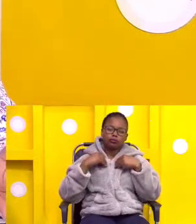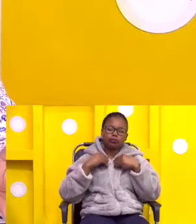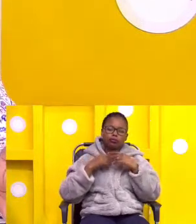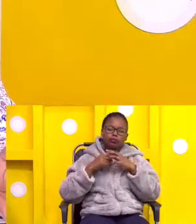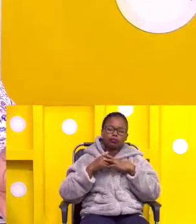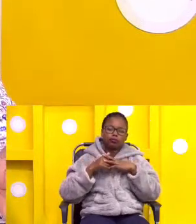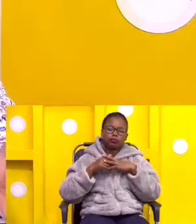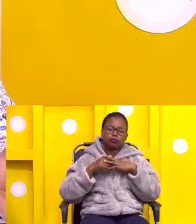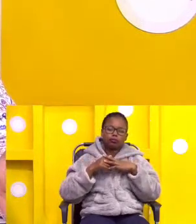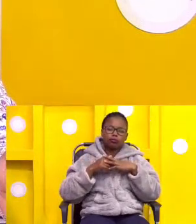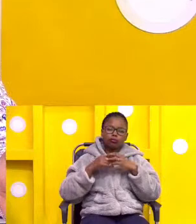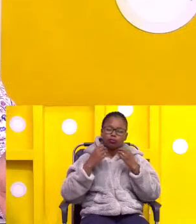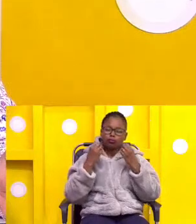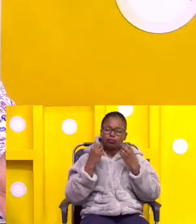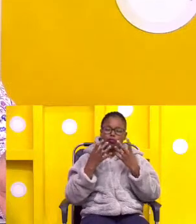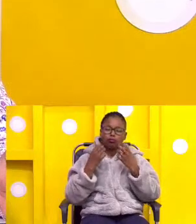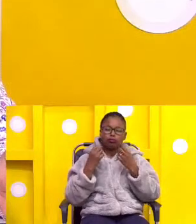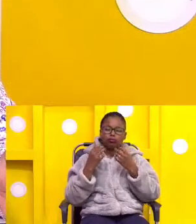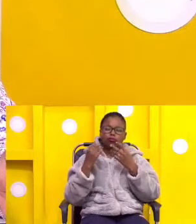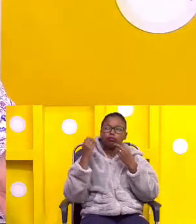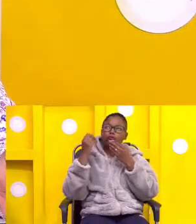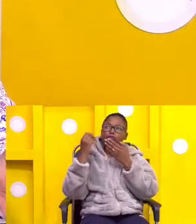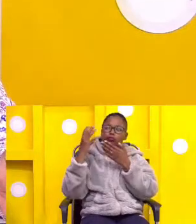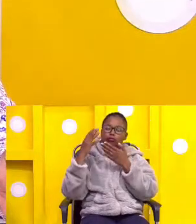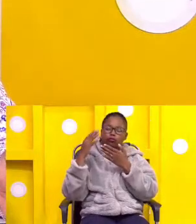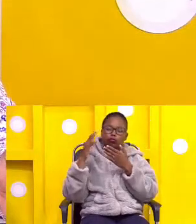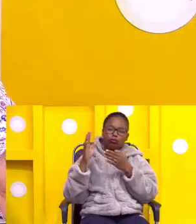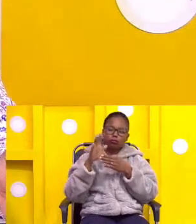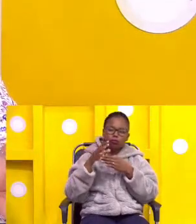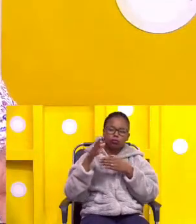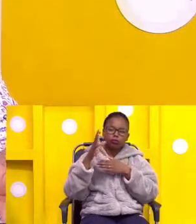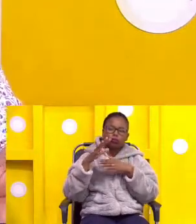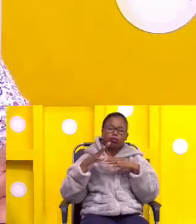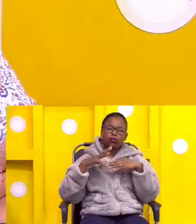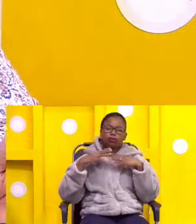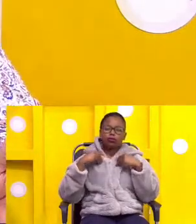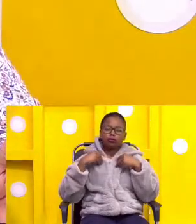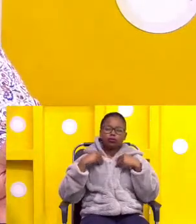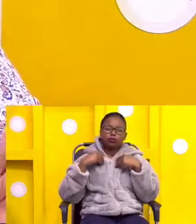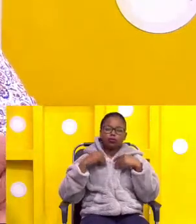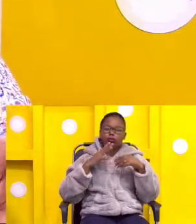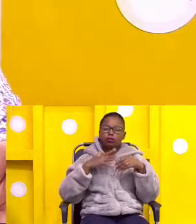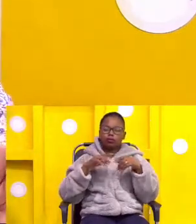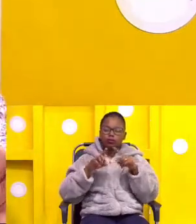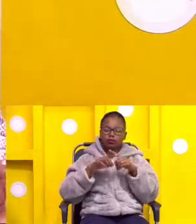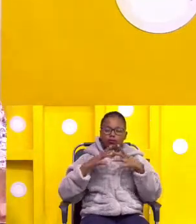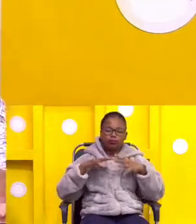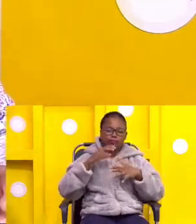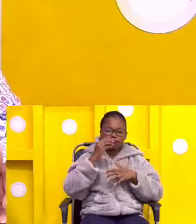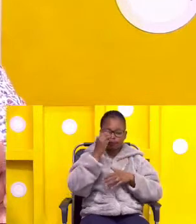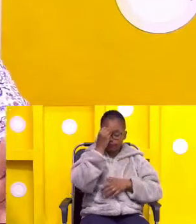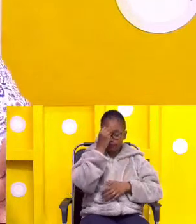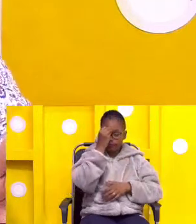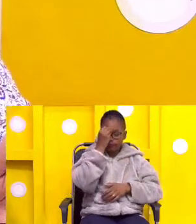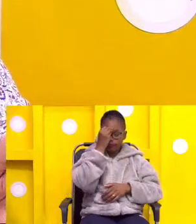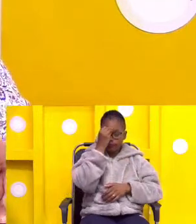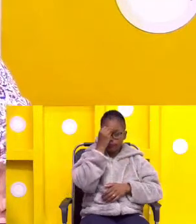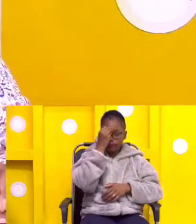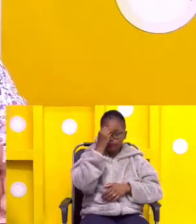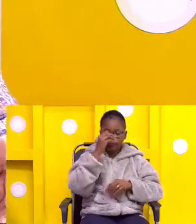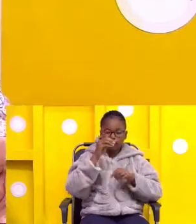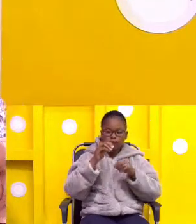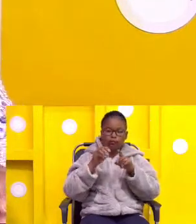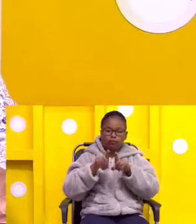He magongona uruteire Ngai magetikirika. Na kuri andu arakaru nimo. Kuri andu arakaru